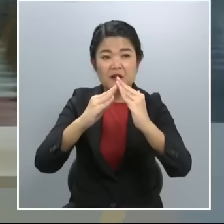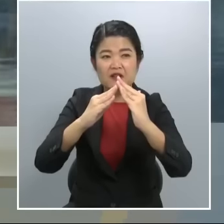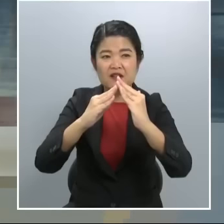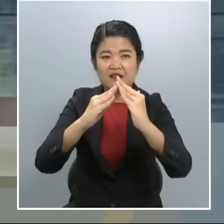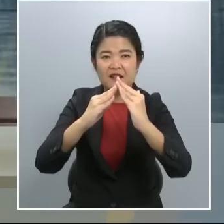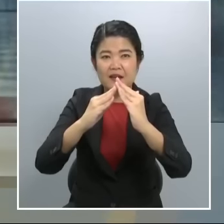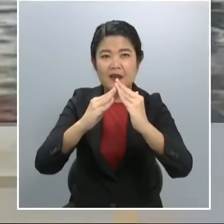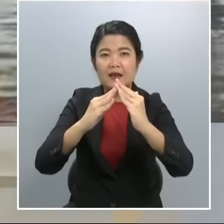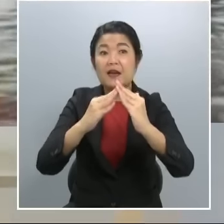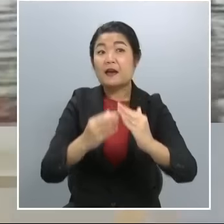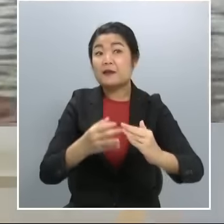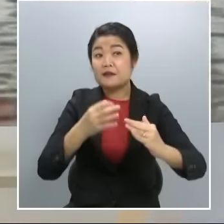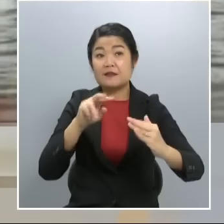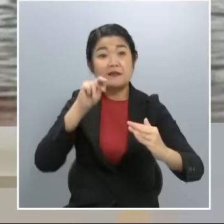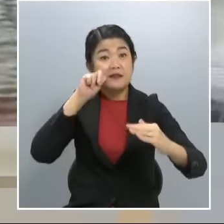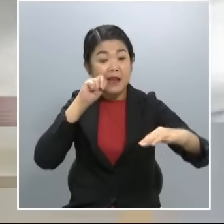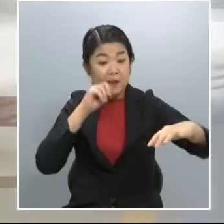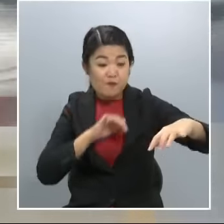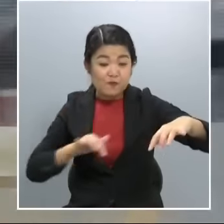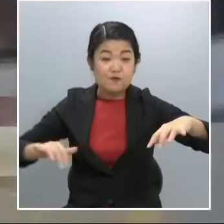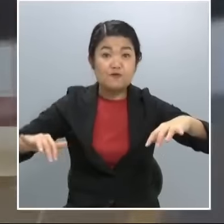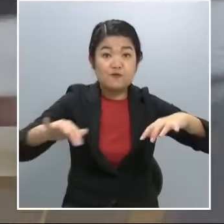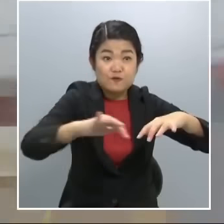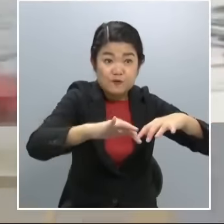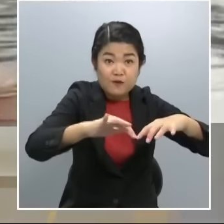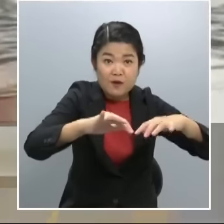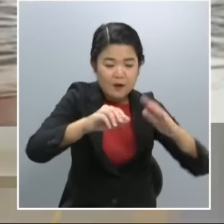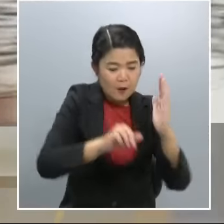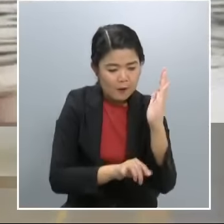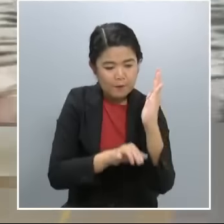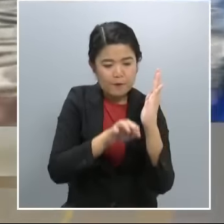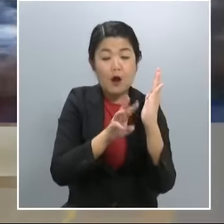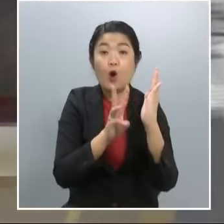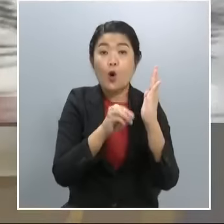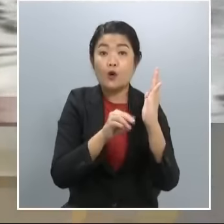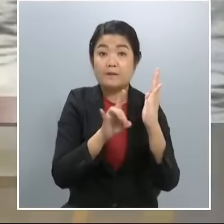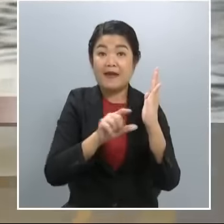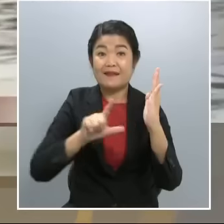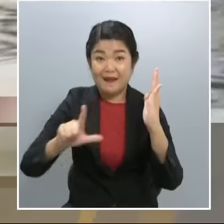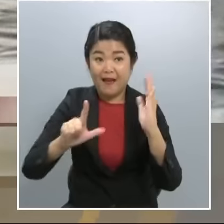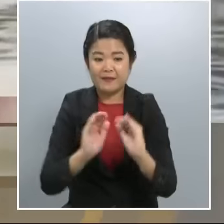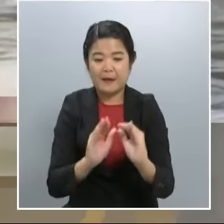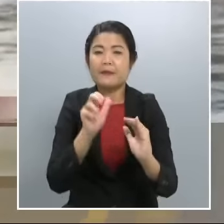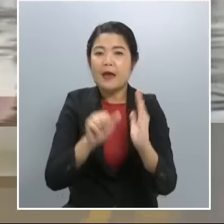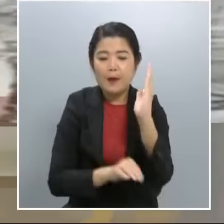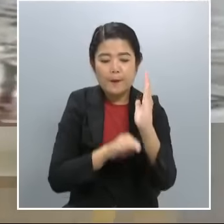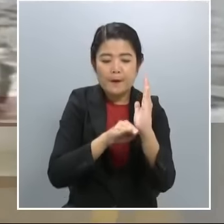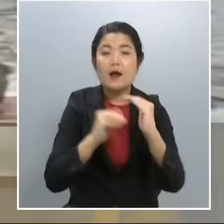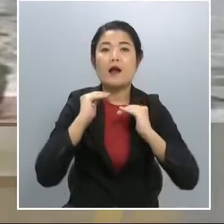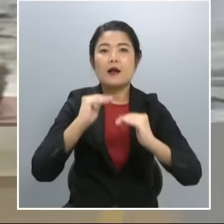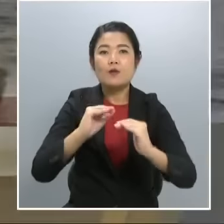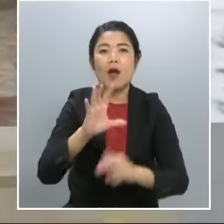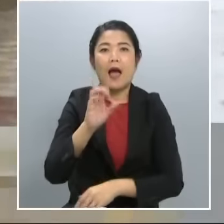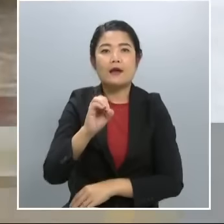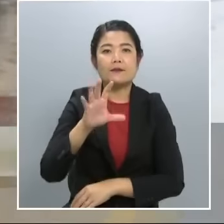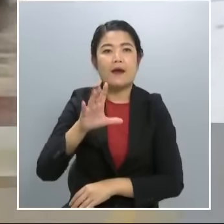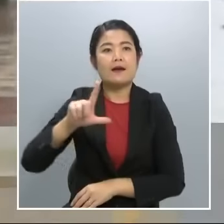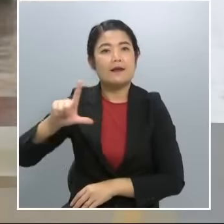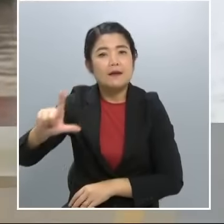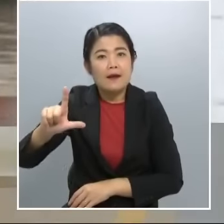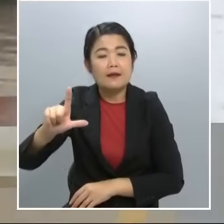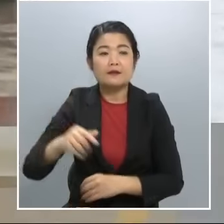พะเยาเนี่ยมันเกินพิกัดคืออยู่ที่ 68ล้านลูกบาทเมตจากความจุ 55ล้านลูกบาทเมตอ่ะค่ะบ้านเรือนนับร้อย